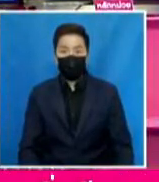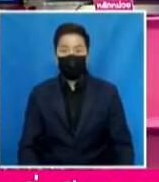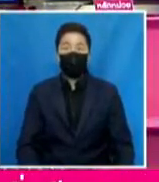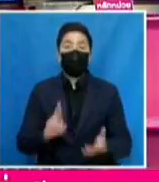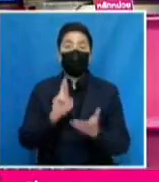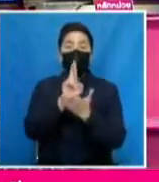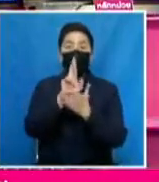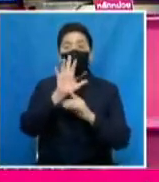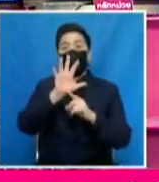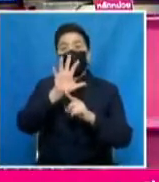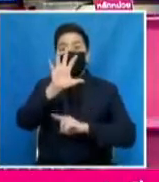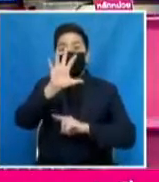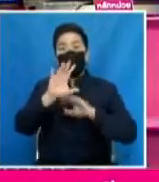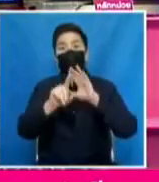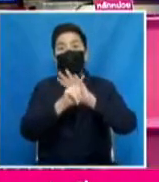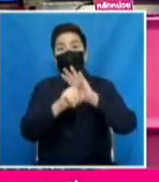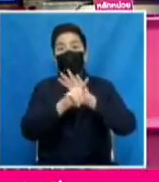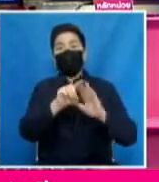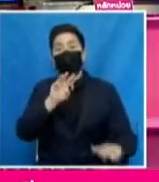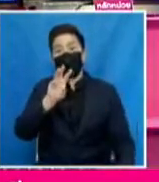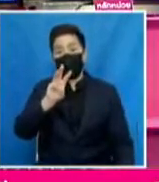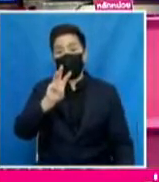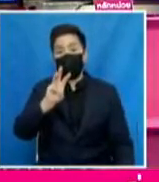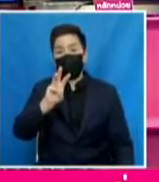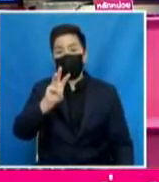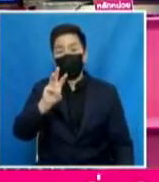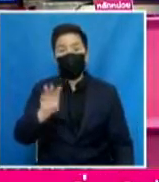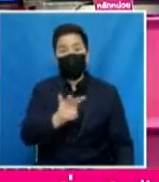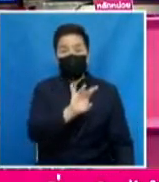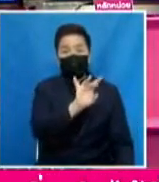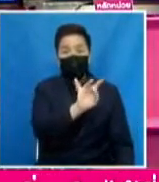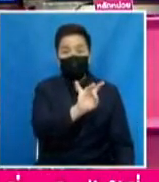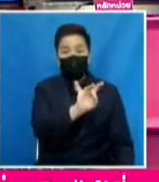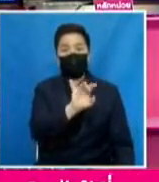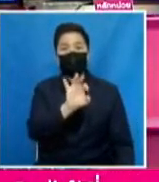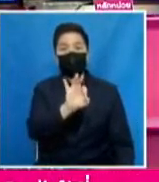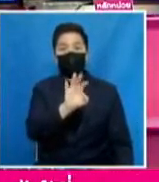อันดับที่5หมุนครั้งที่6เลขที่ออก